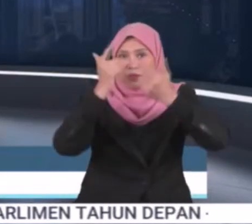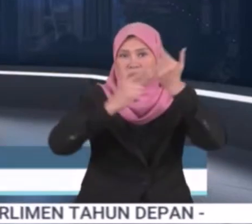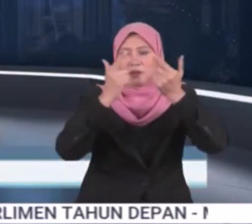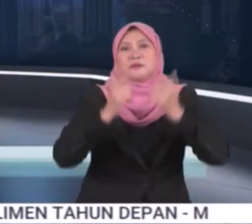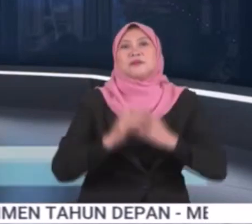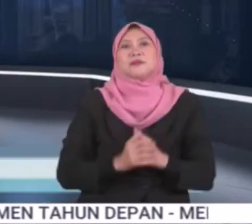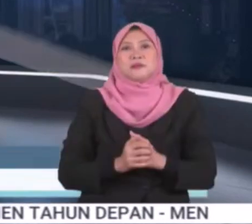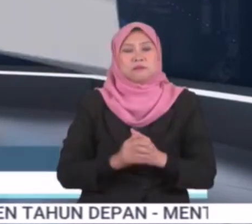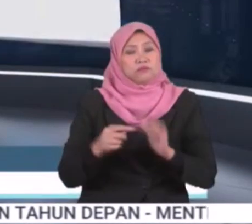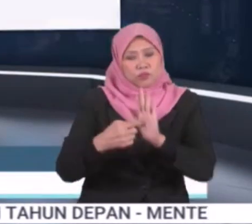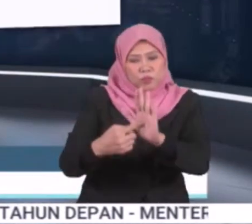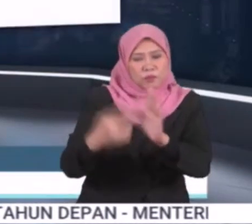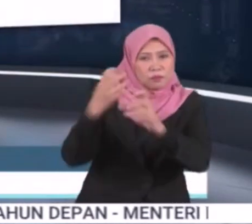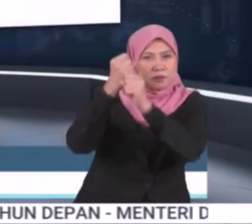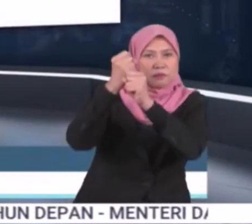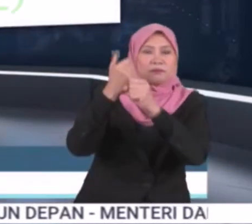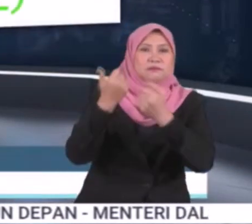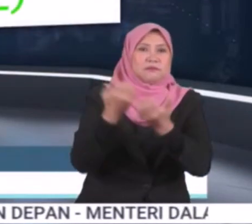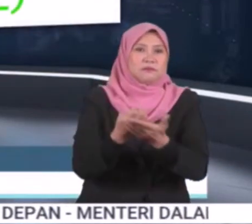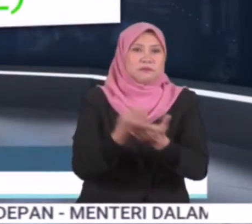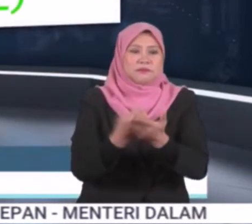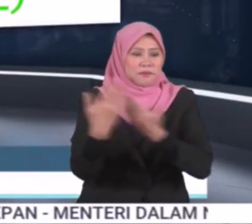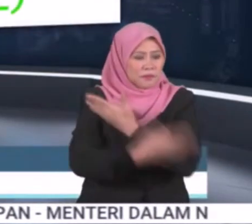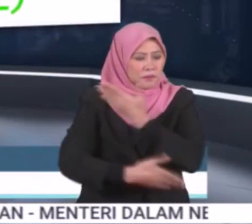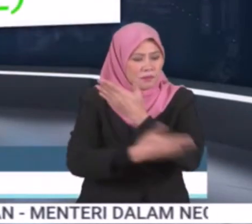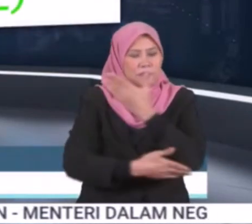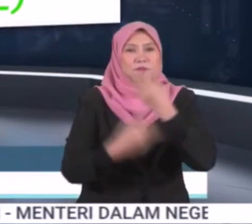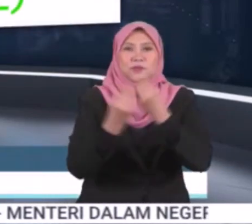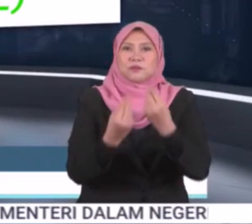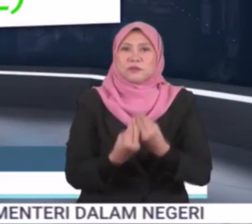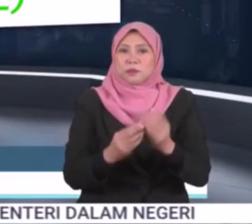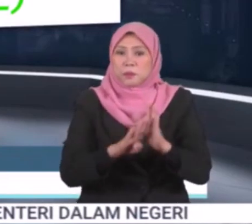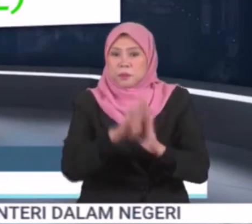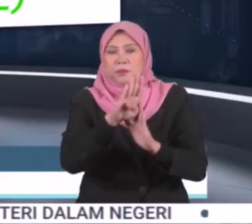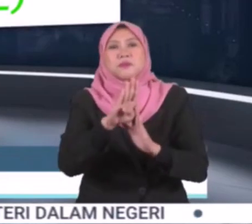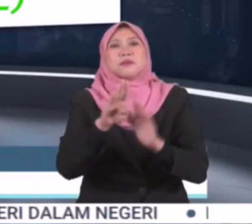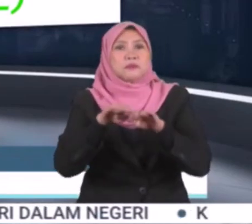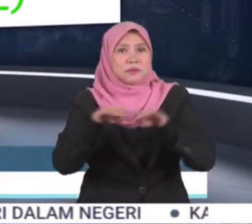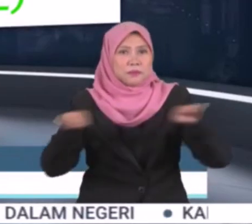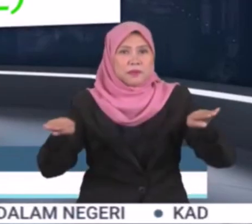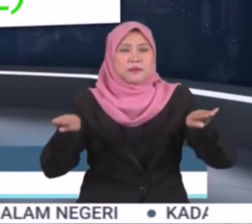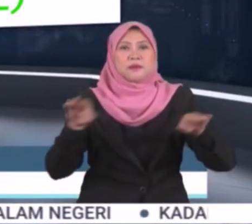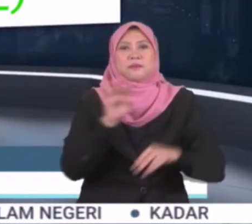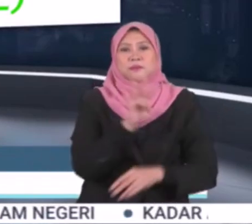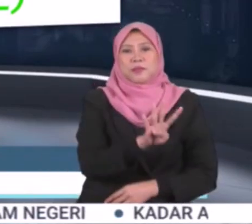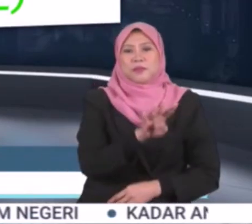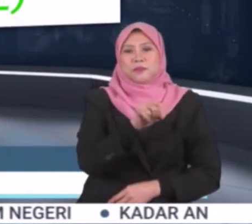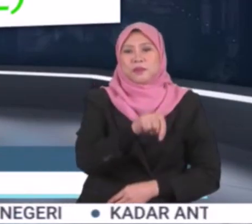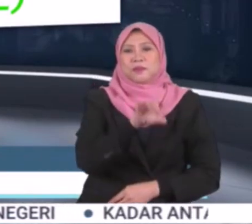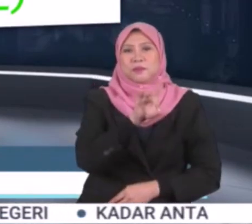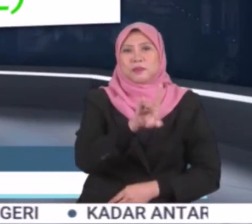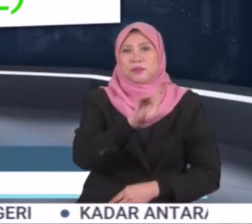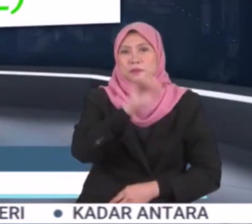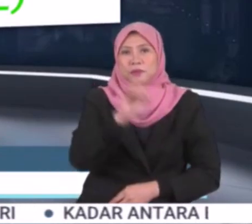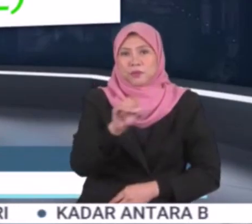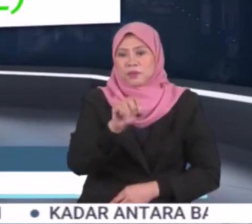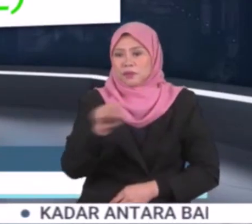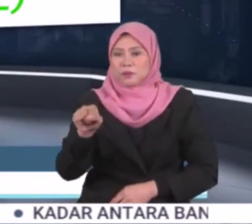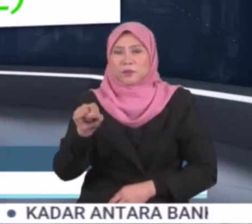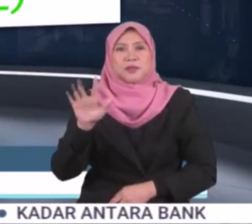Pencapaian ini menggambarkan keutuhan ekonomi negara dengan kadar pertumbuhan dijangka stabil antara 4.8%